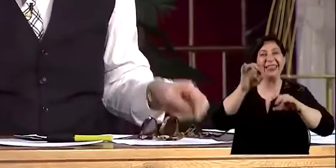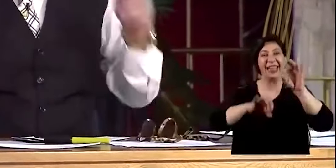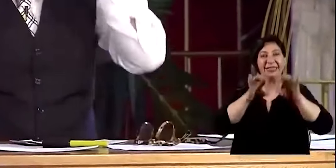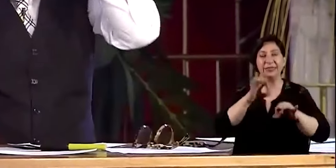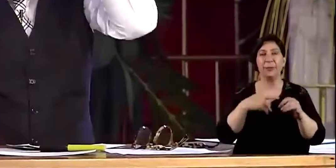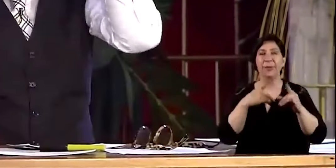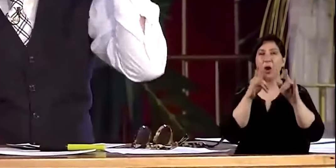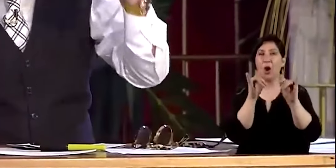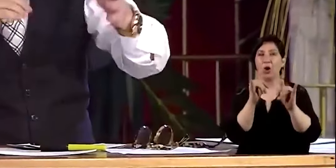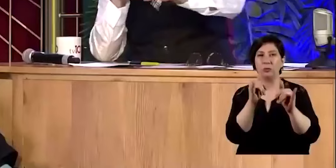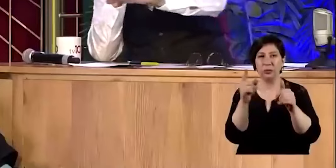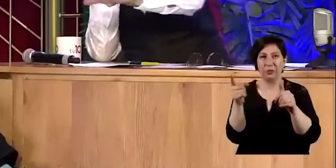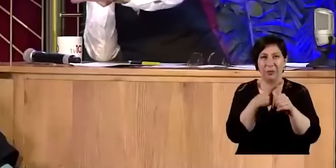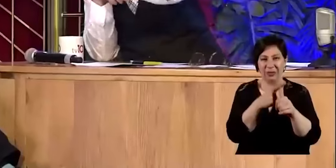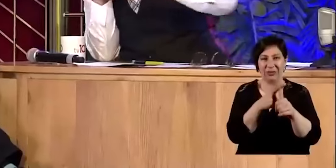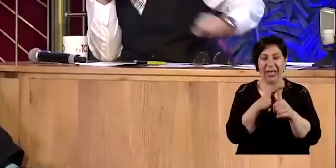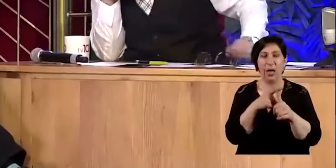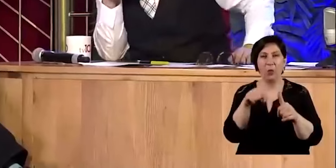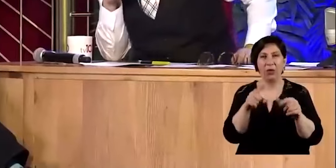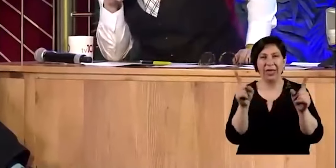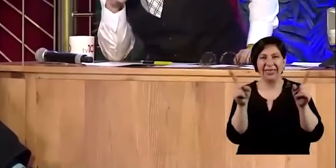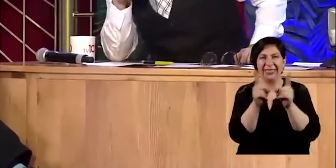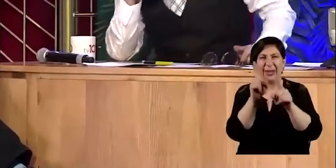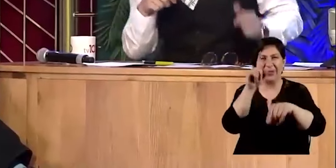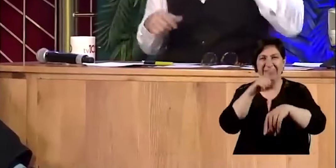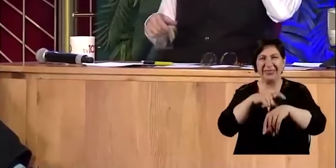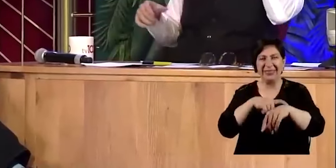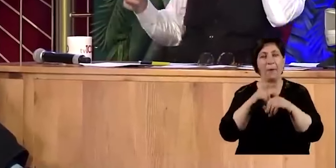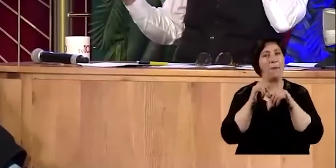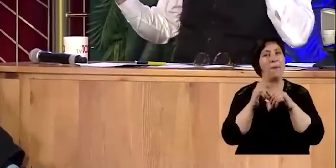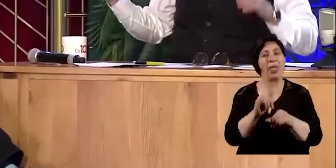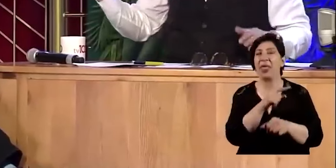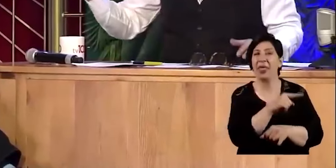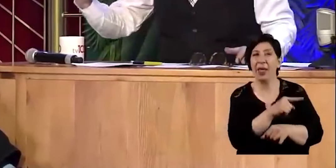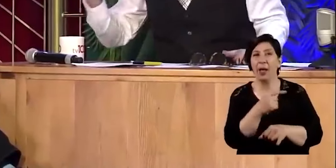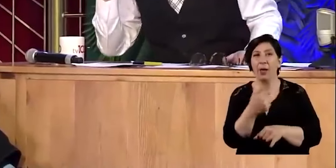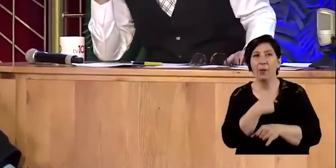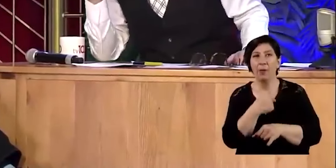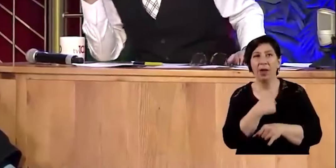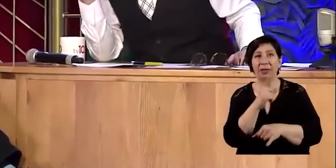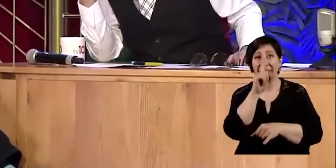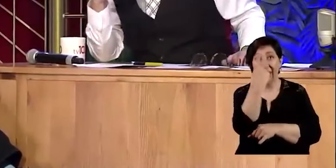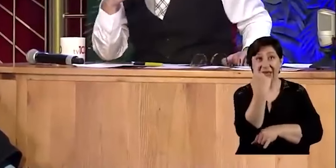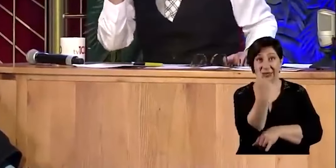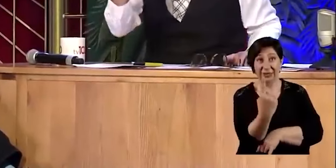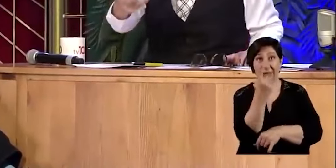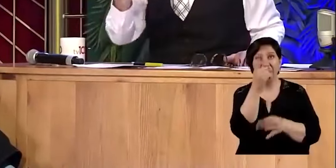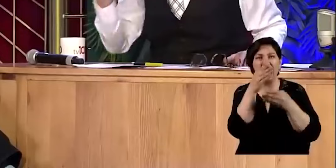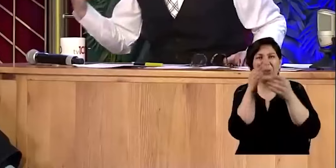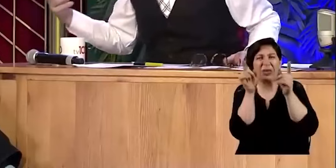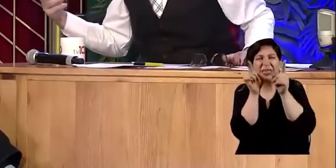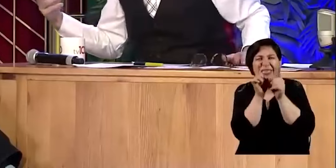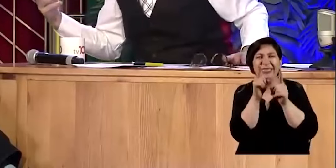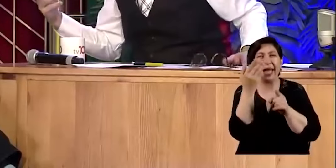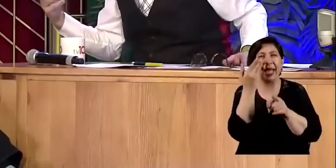kırmadın. Bir oyunumuzun başında burada kısa bir süre sahne aldığında ben tek kişilik gösterinden bir küçük